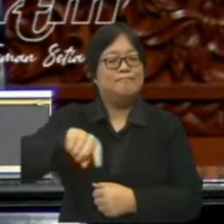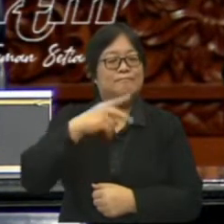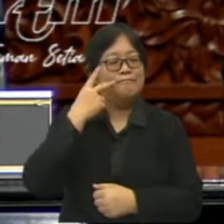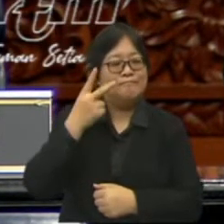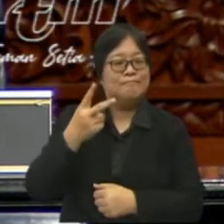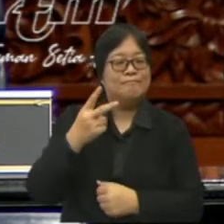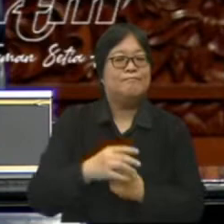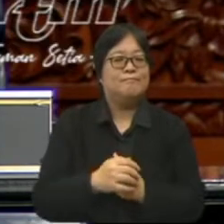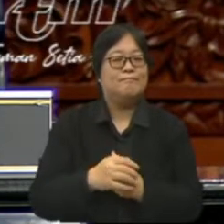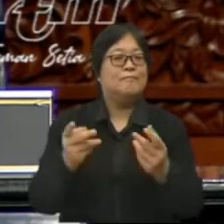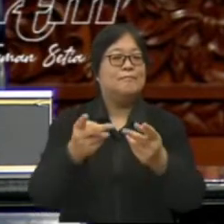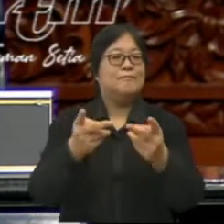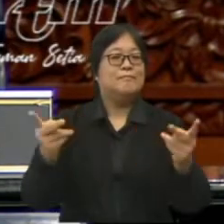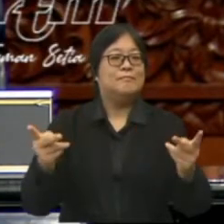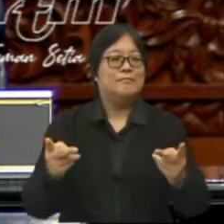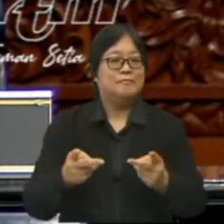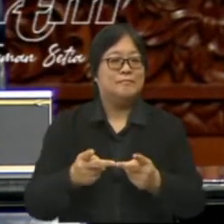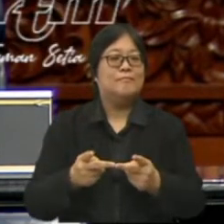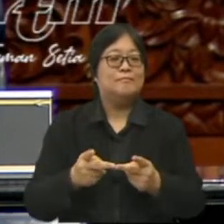begini